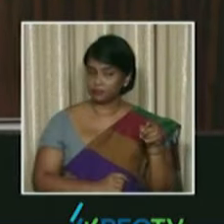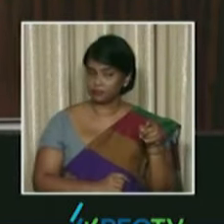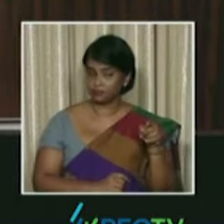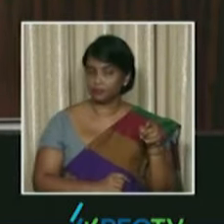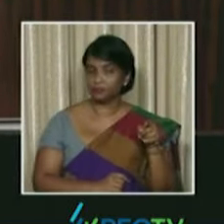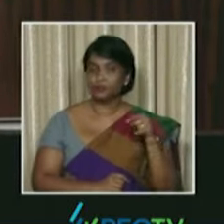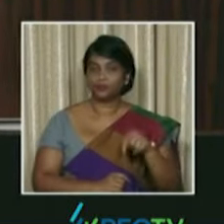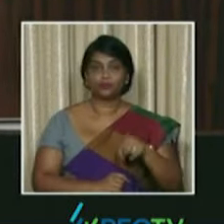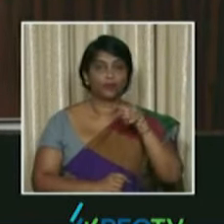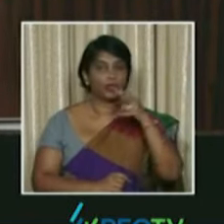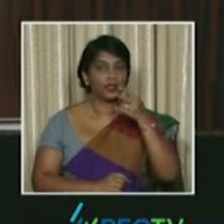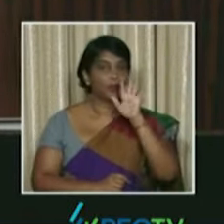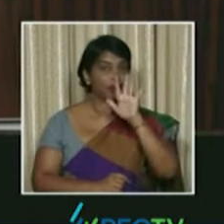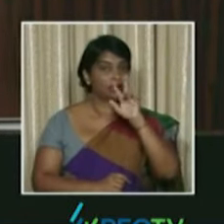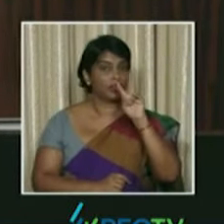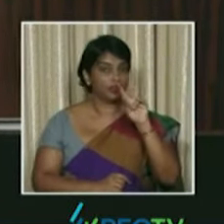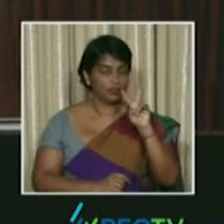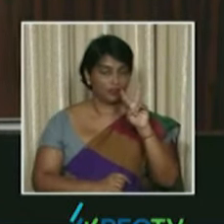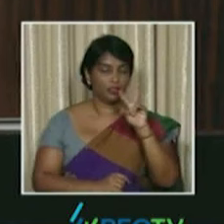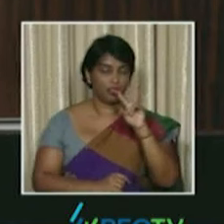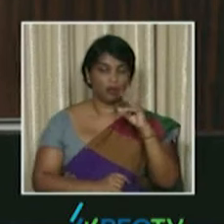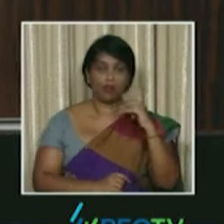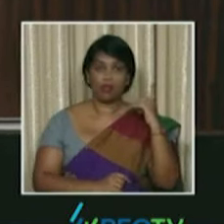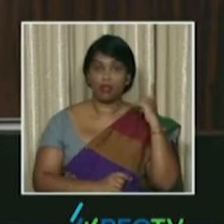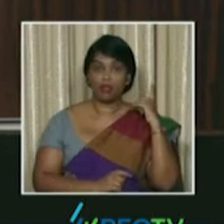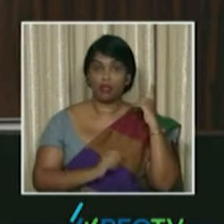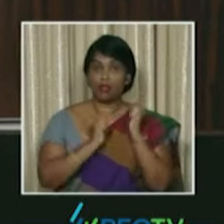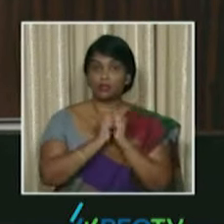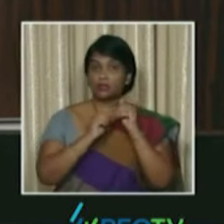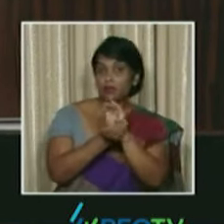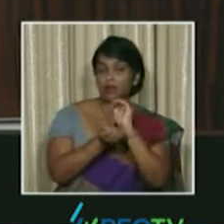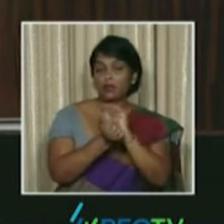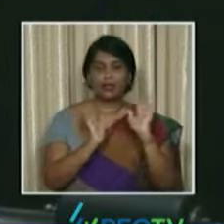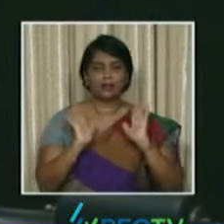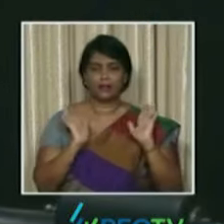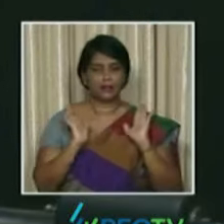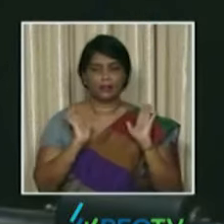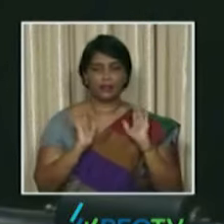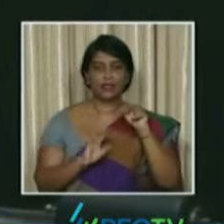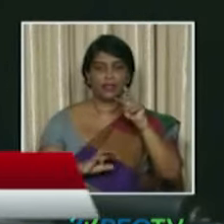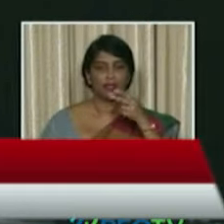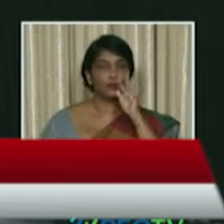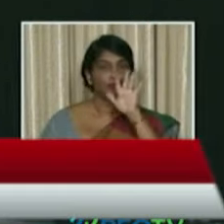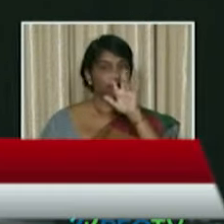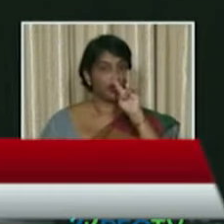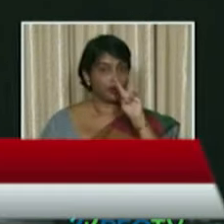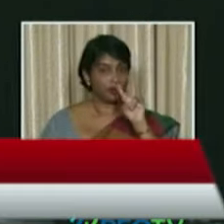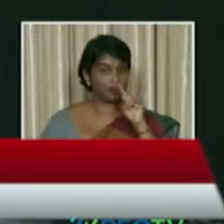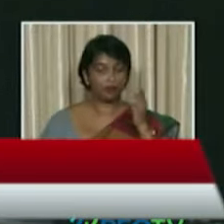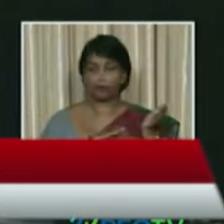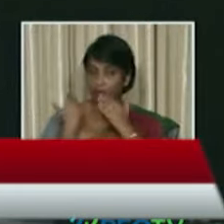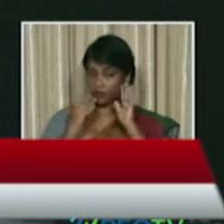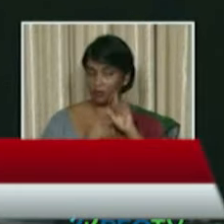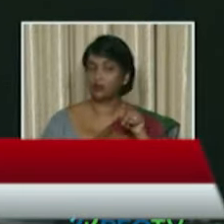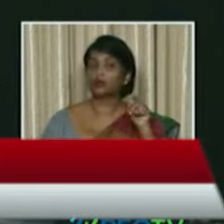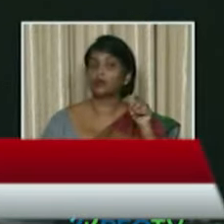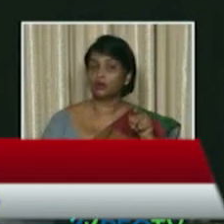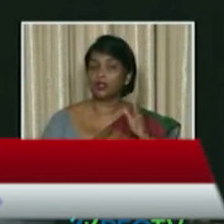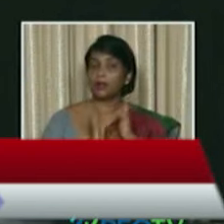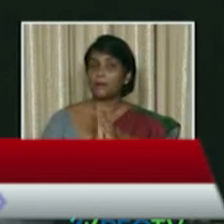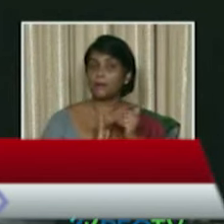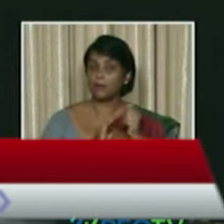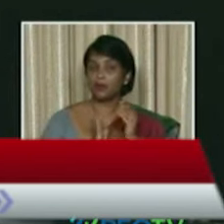මේ 252ම ආරක්ෂක කටයුතු වල නෙවෙයි නිරත වෙලා හිටියේ. මේ 252 දෙනා ඉවත් කර ගැනීම නිසා